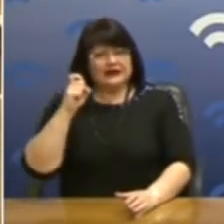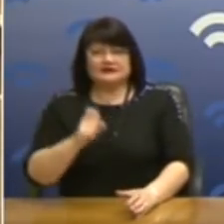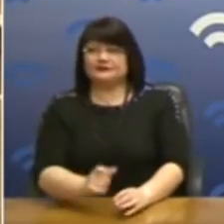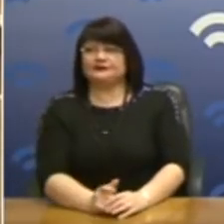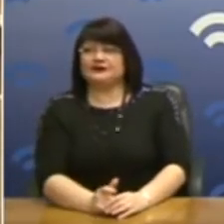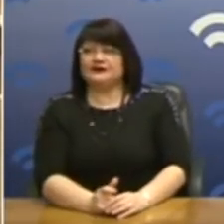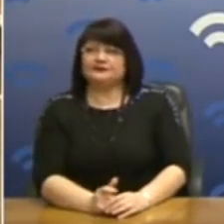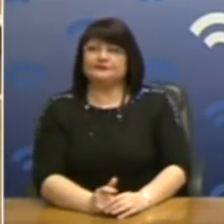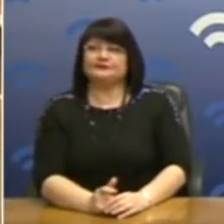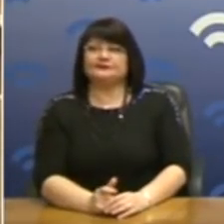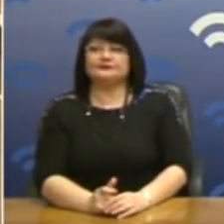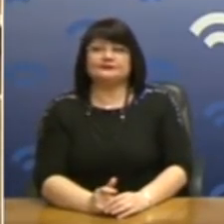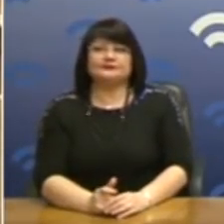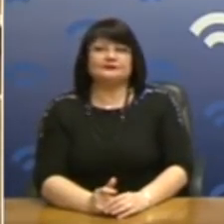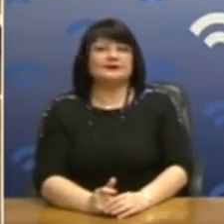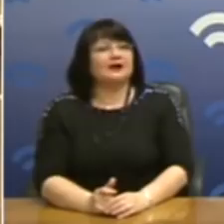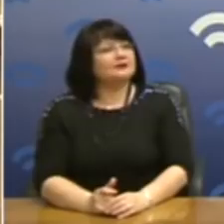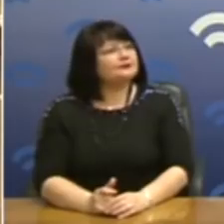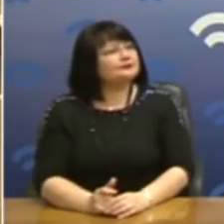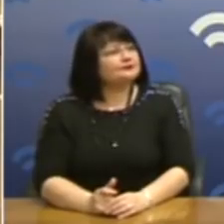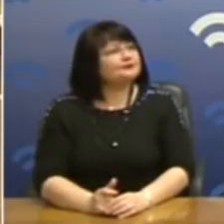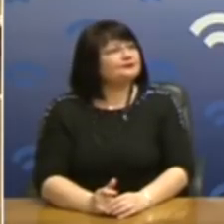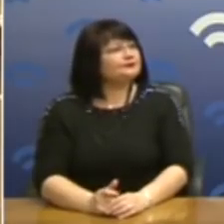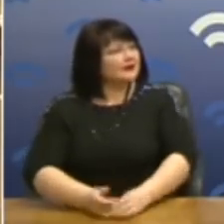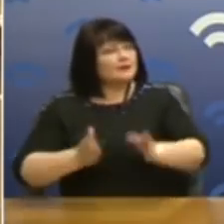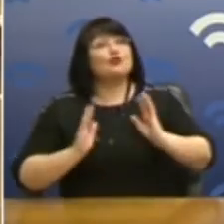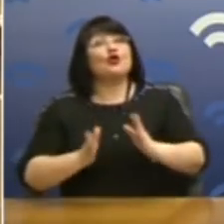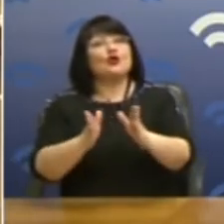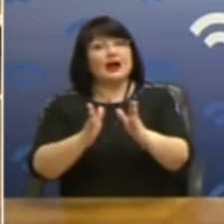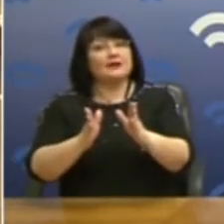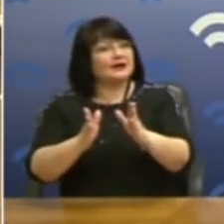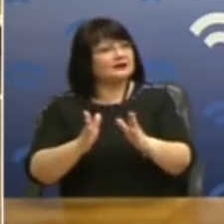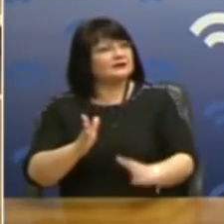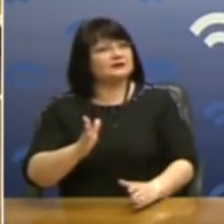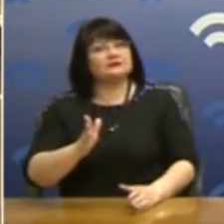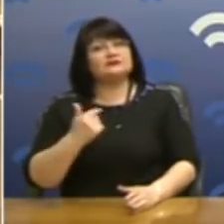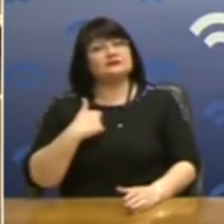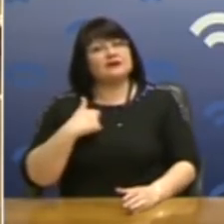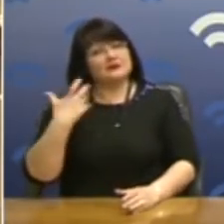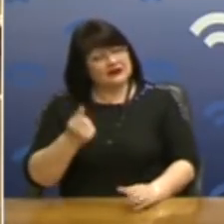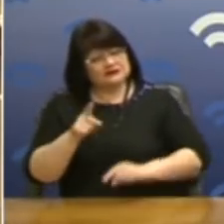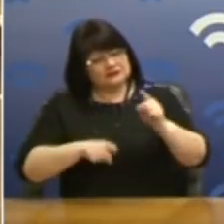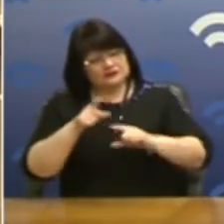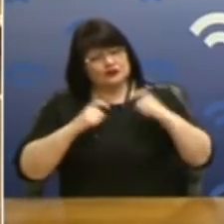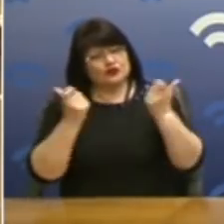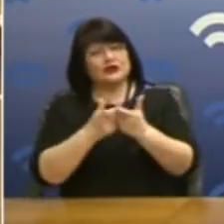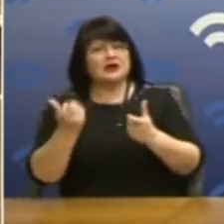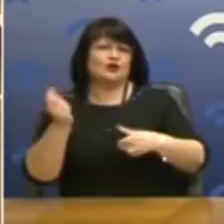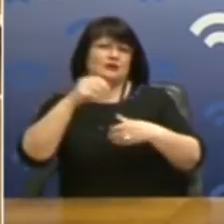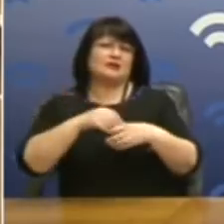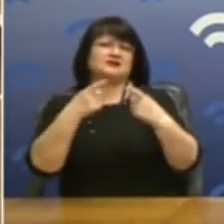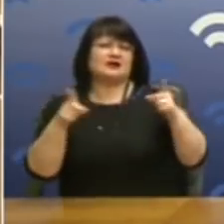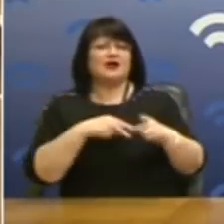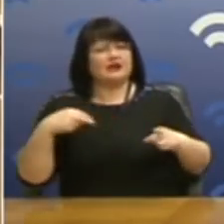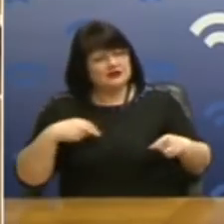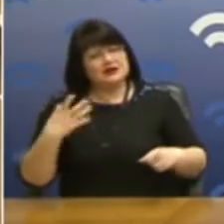τα προβλήματα είναι πολύ μεγαλύτερα. Και επειδή και ο καθένας ή αρκετοί από εμάς στην οικογένειά μας έχουμε και εκπαιδευτικούς,